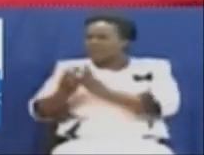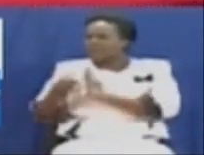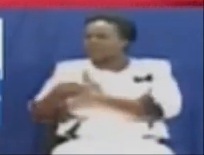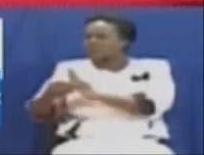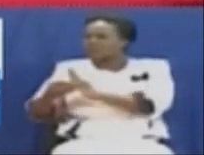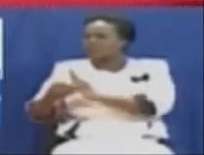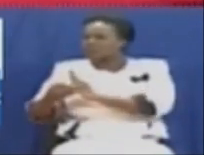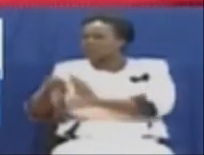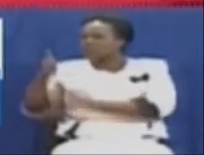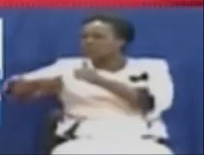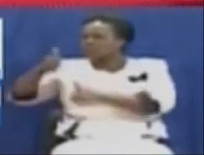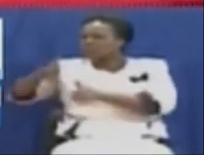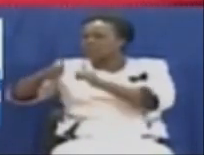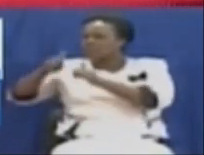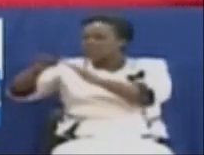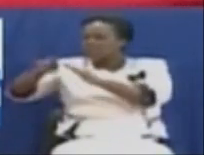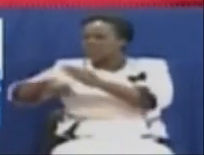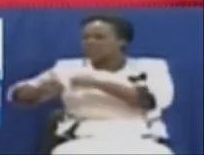Swali la kwanza,